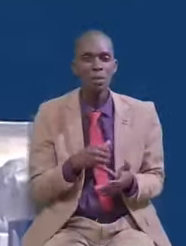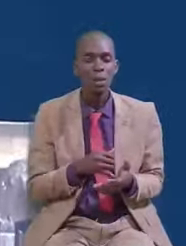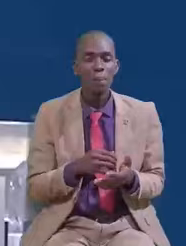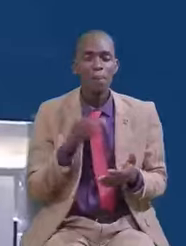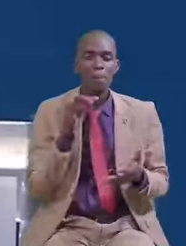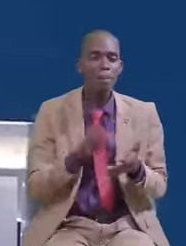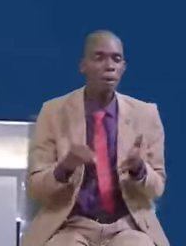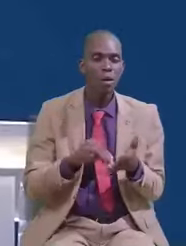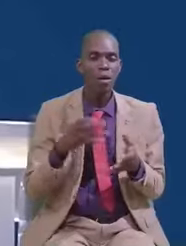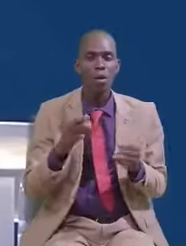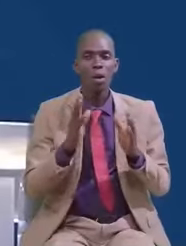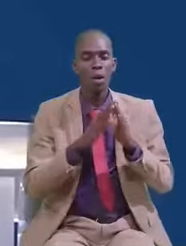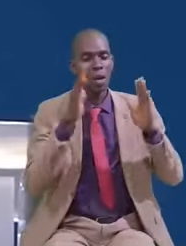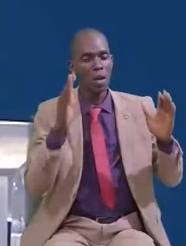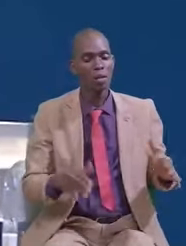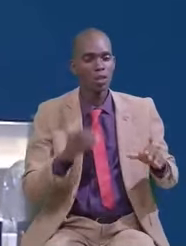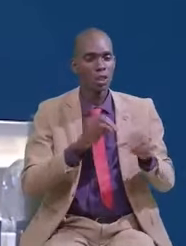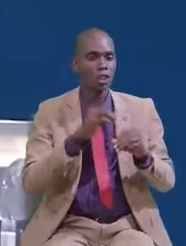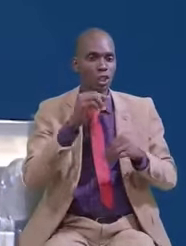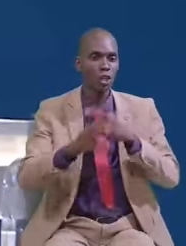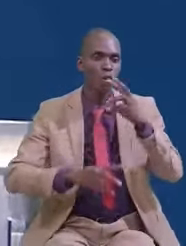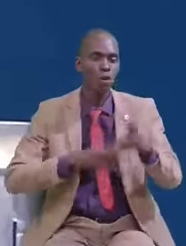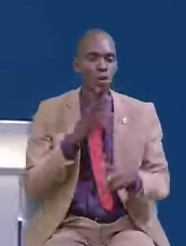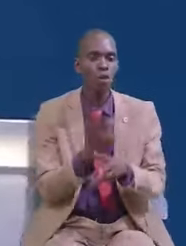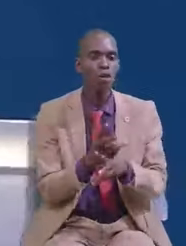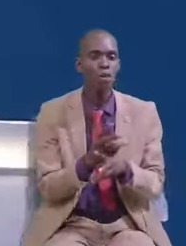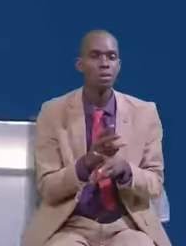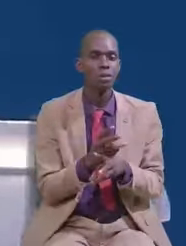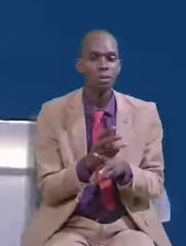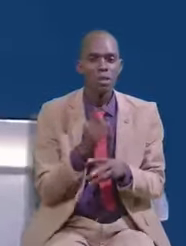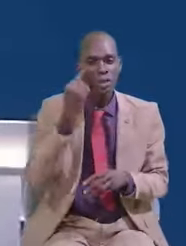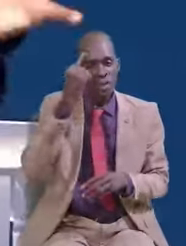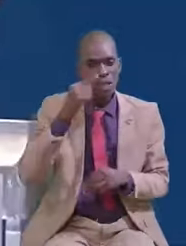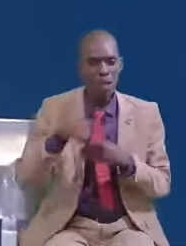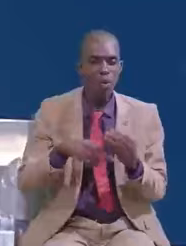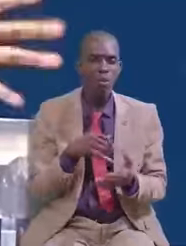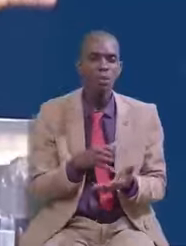Des millions de maisons dans le monde. Pensez-y.